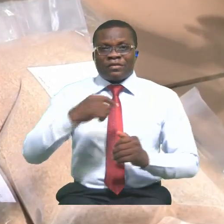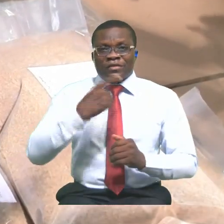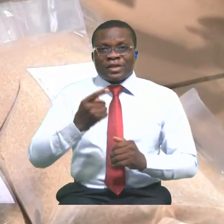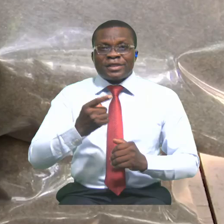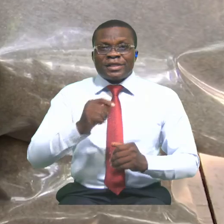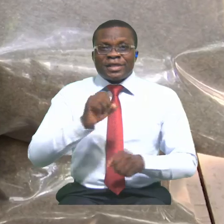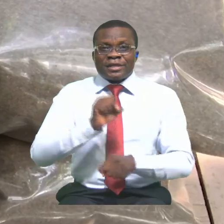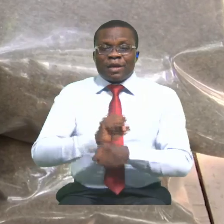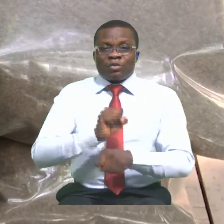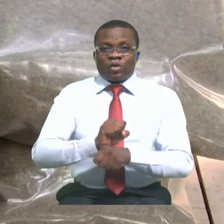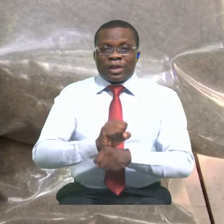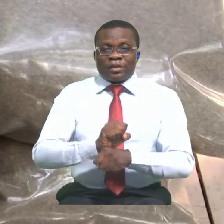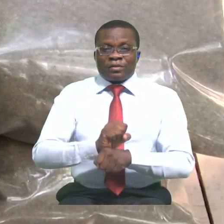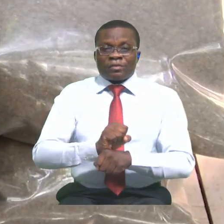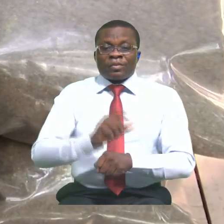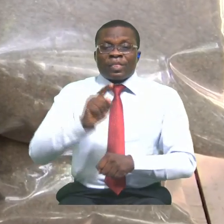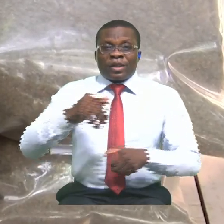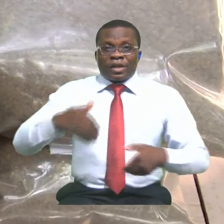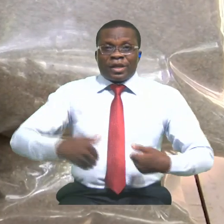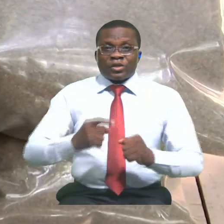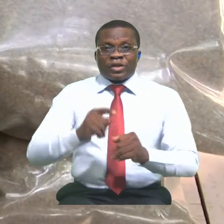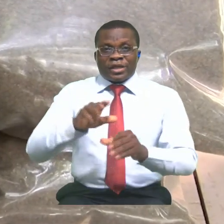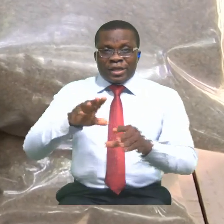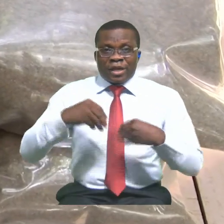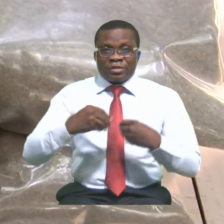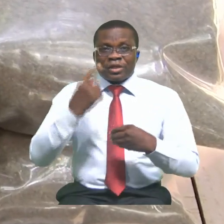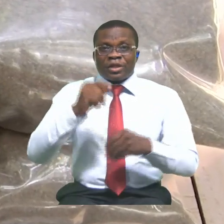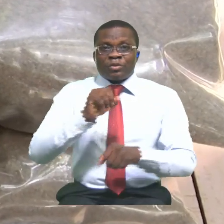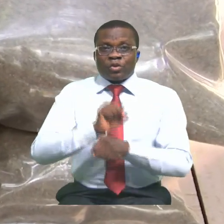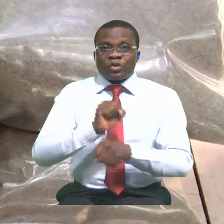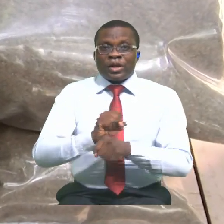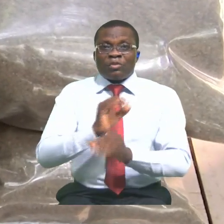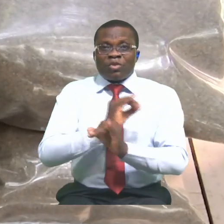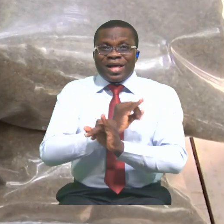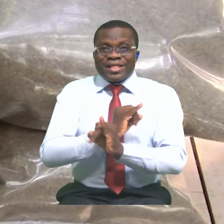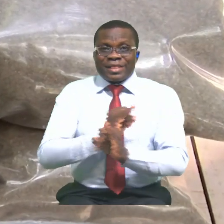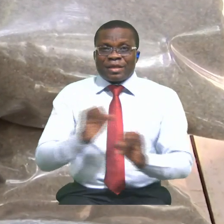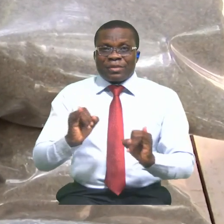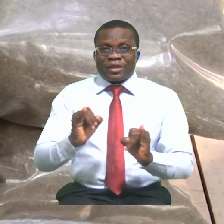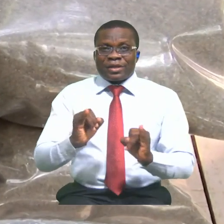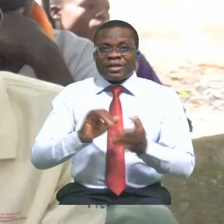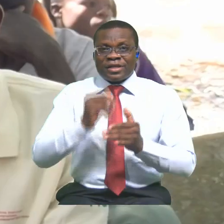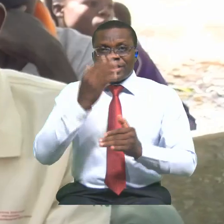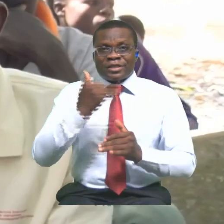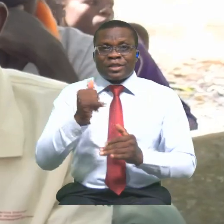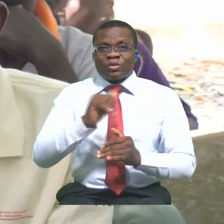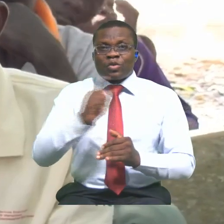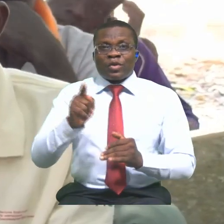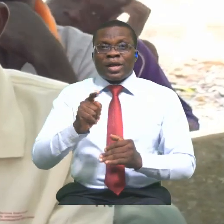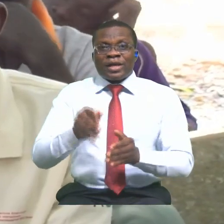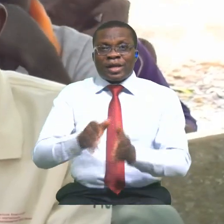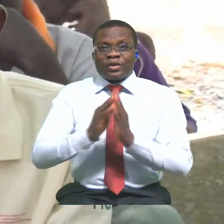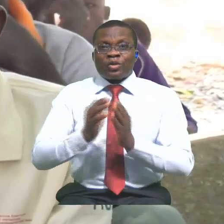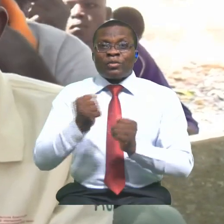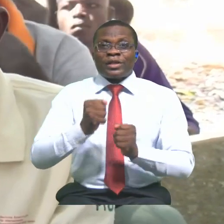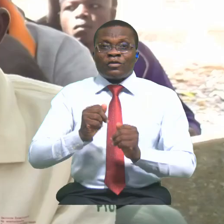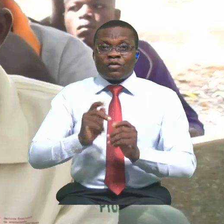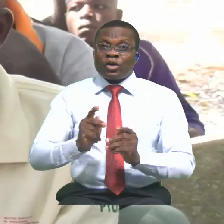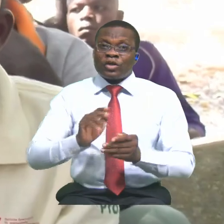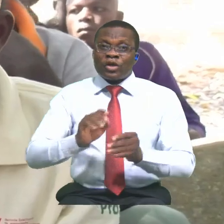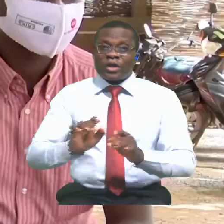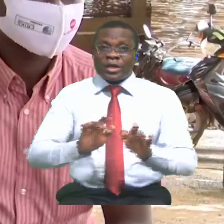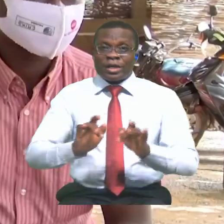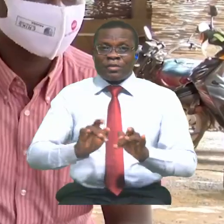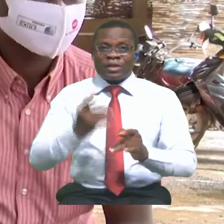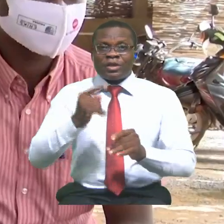emploi. La jeunesse a opté pour l'emploi indépendant. C'est pourquoi elle implore votre indulgence afin